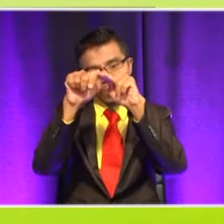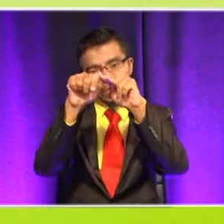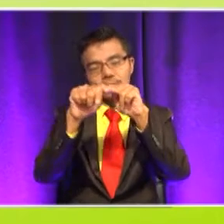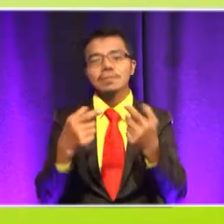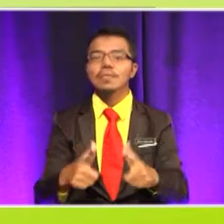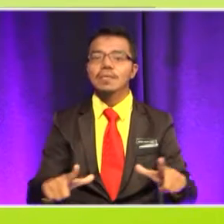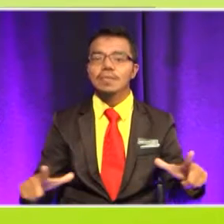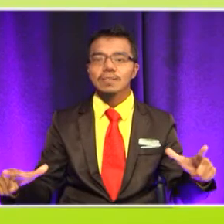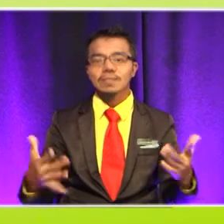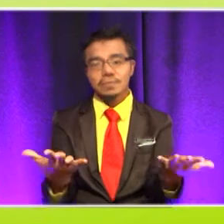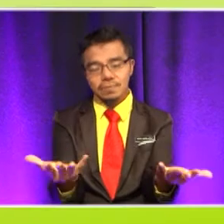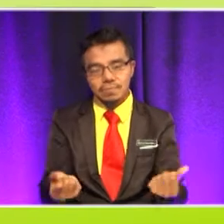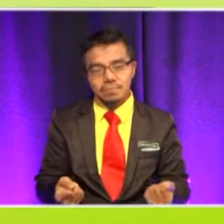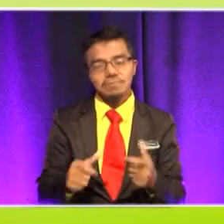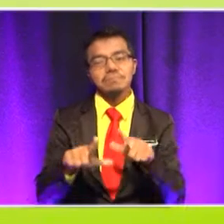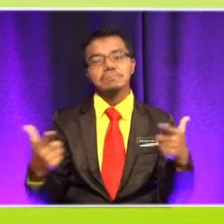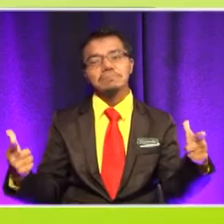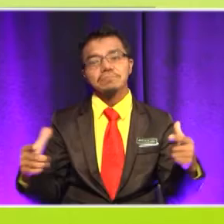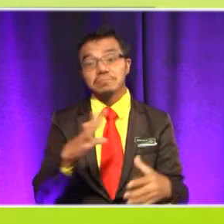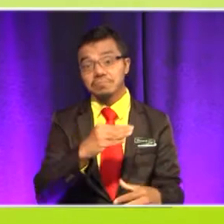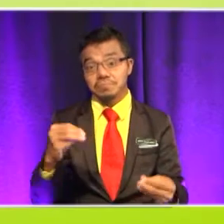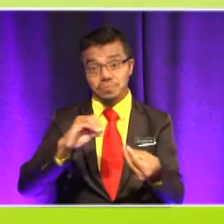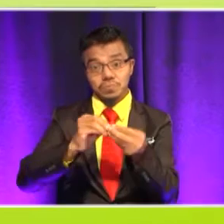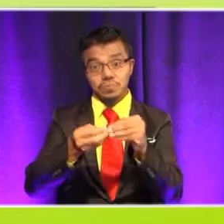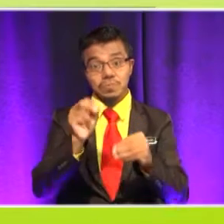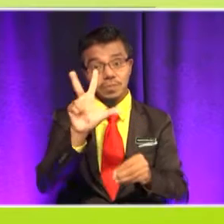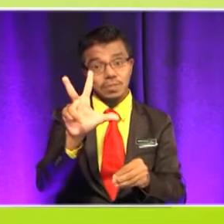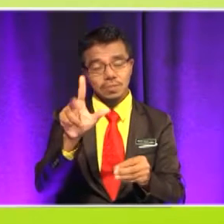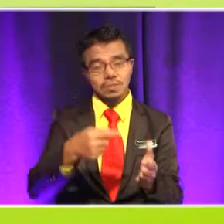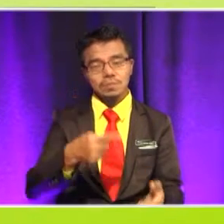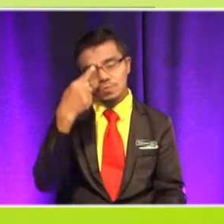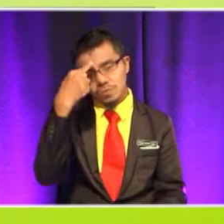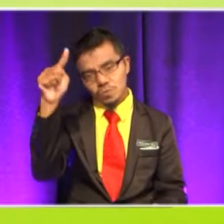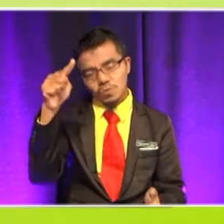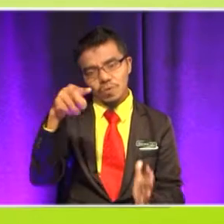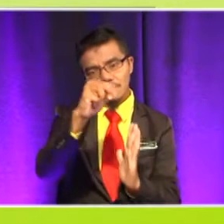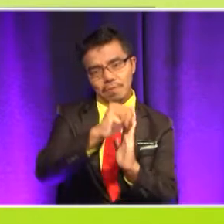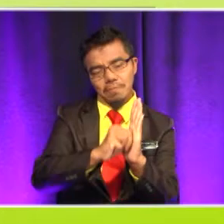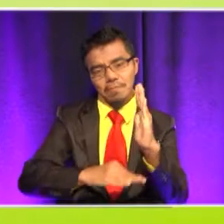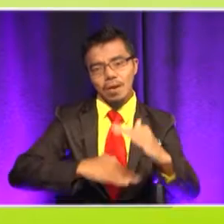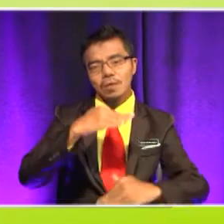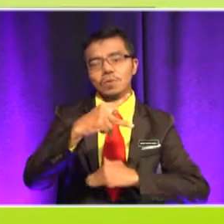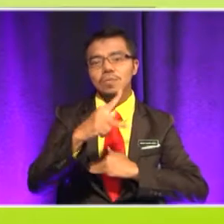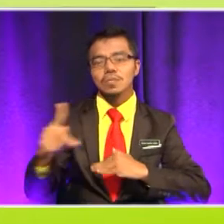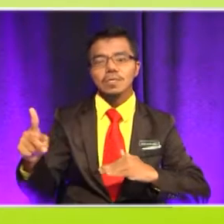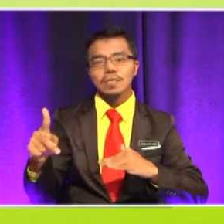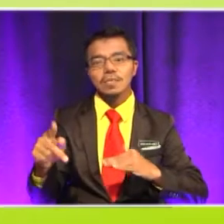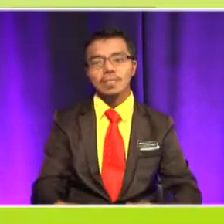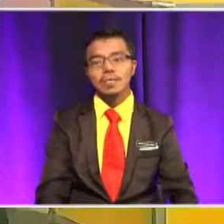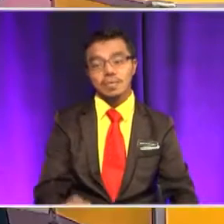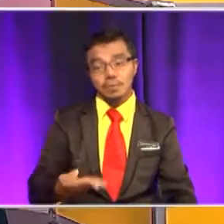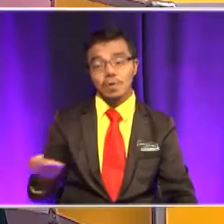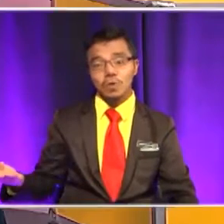baik oke dan yang ketiga adalah untuk membangunkan produk seiring dengan kehendak teknologi teknologi